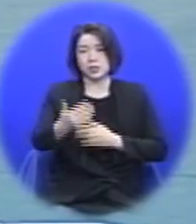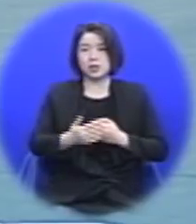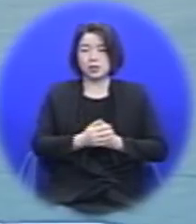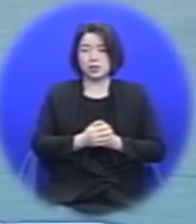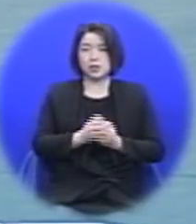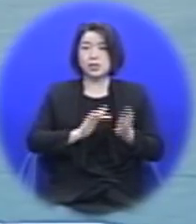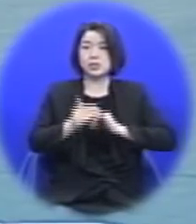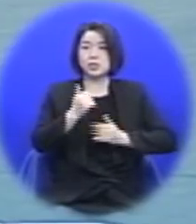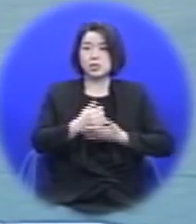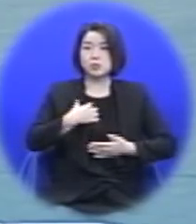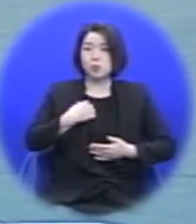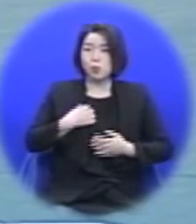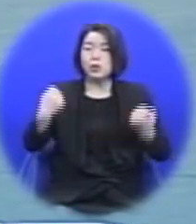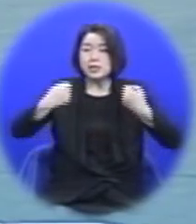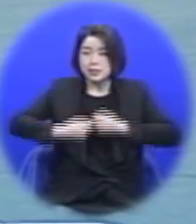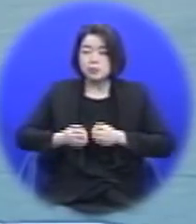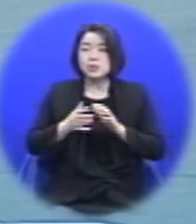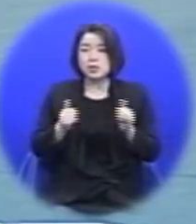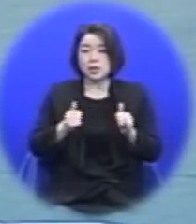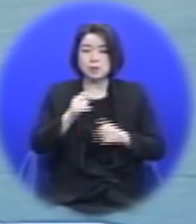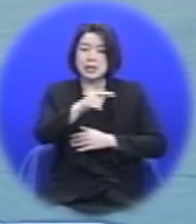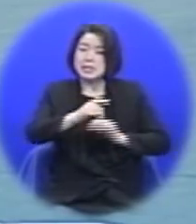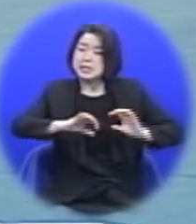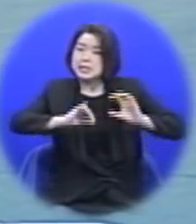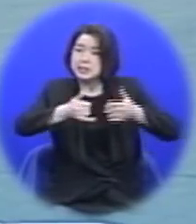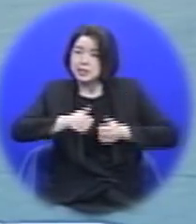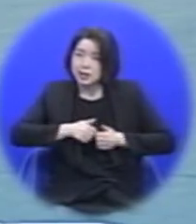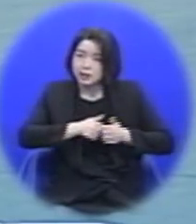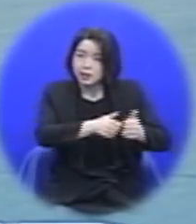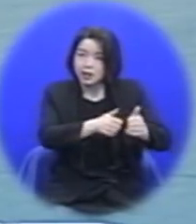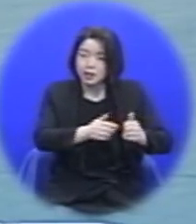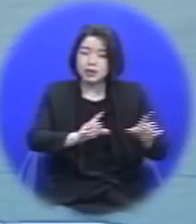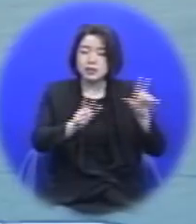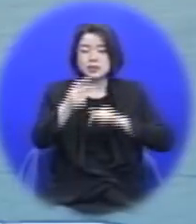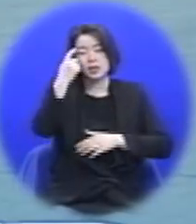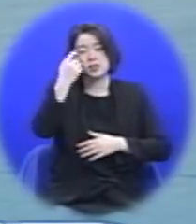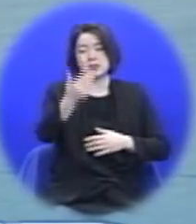사람이 어떻게 또 이 세상 따라 살겠냐 말입니다.